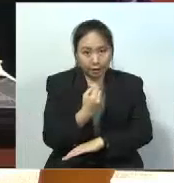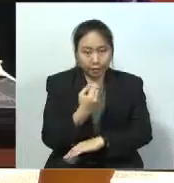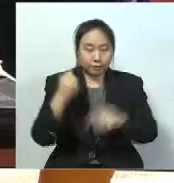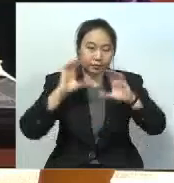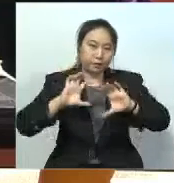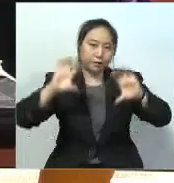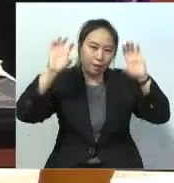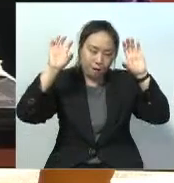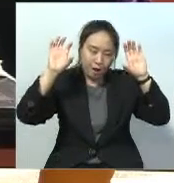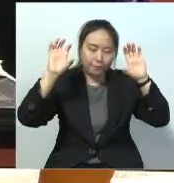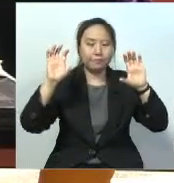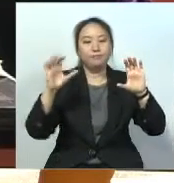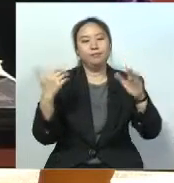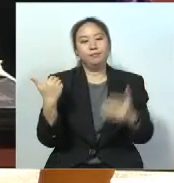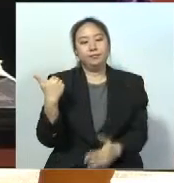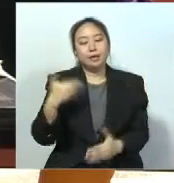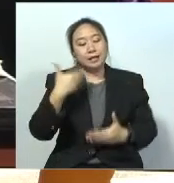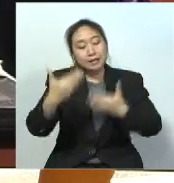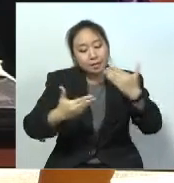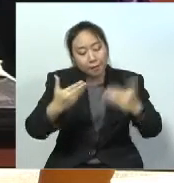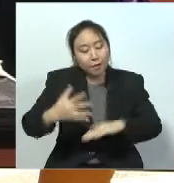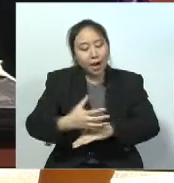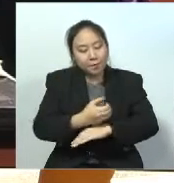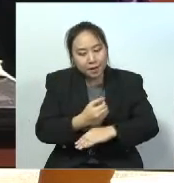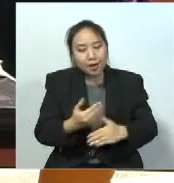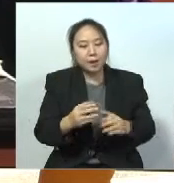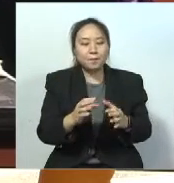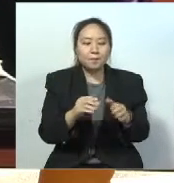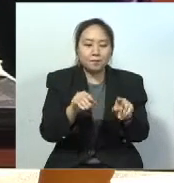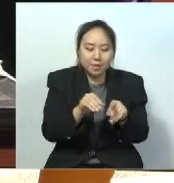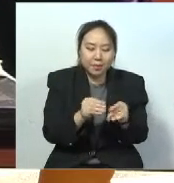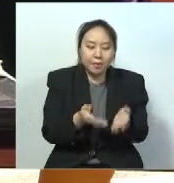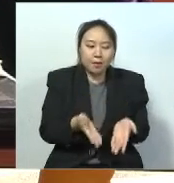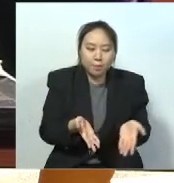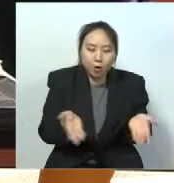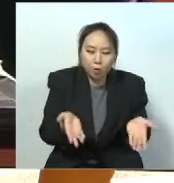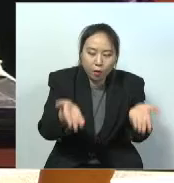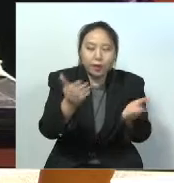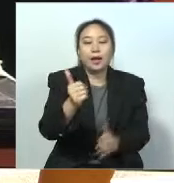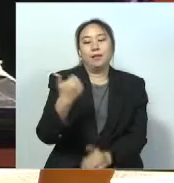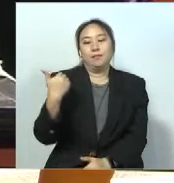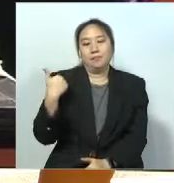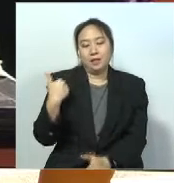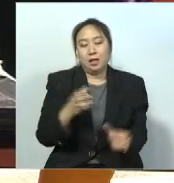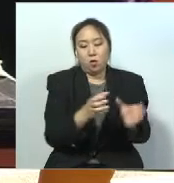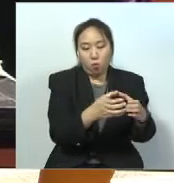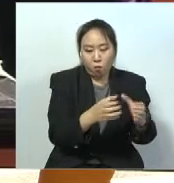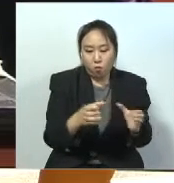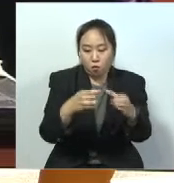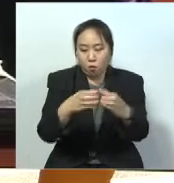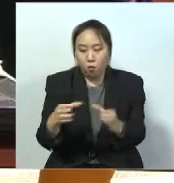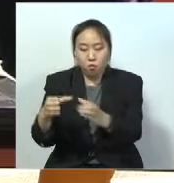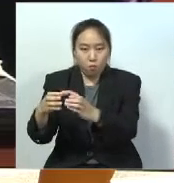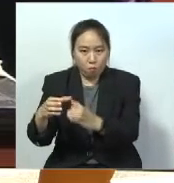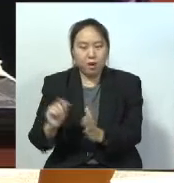จากที่รัฐบาลก็ผ่อนคลายเรื่องของกิจกรรมทางการเมืองมาค่อนข้างเยอะนะ คลายล็อกคลายล็อก ก็หลายพรรคเริ่ม